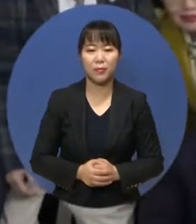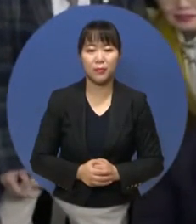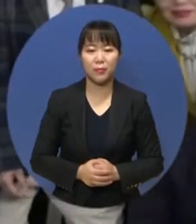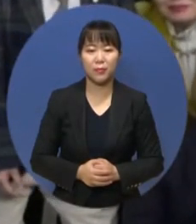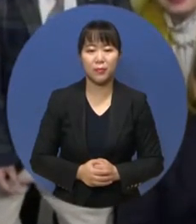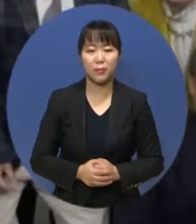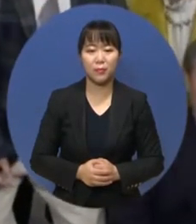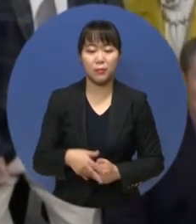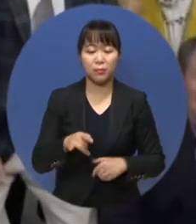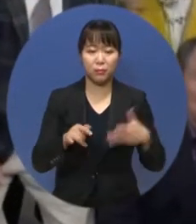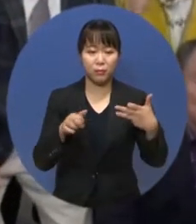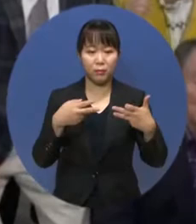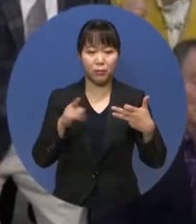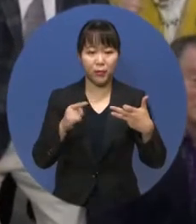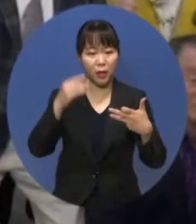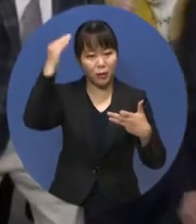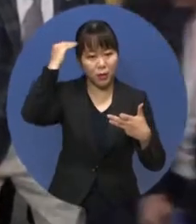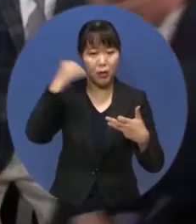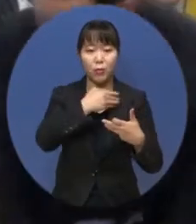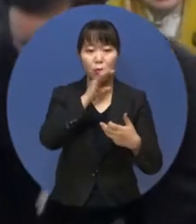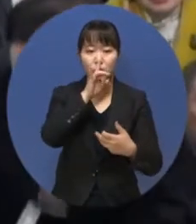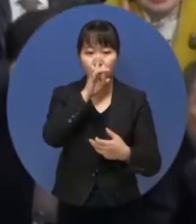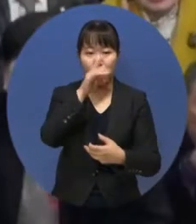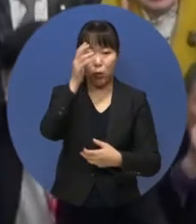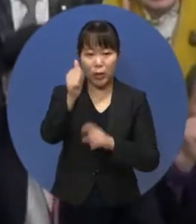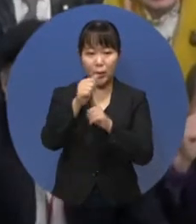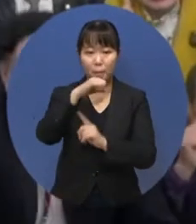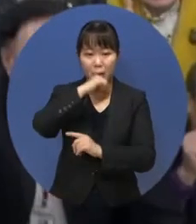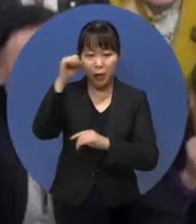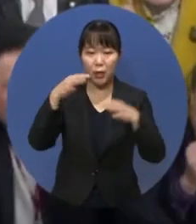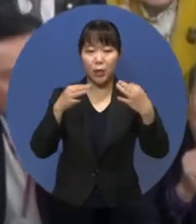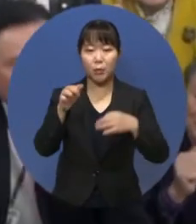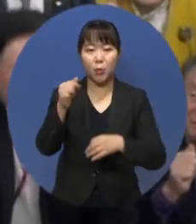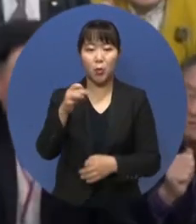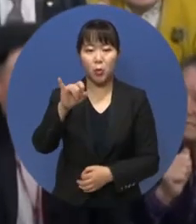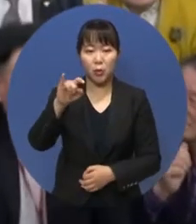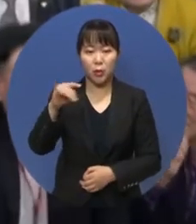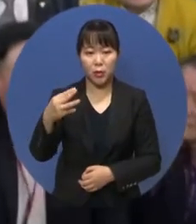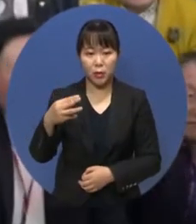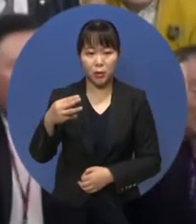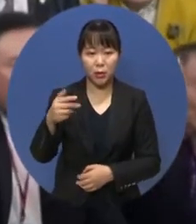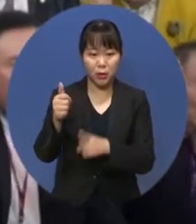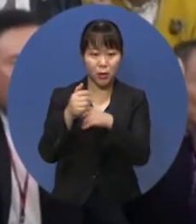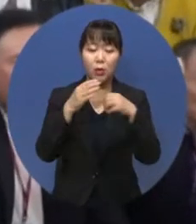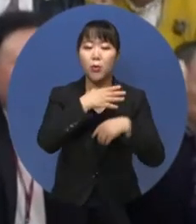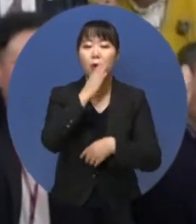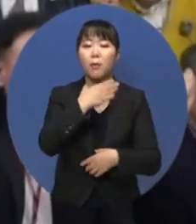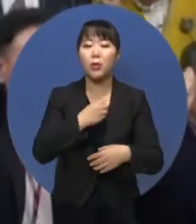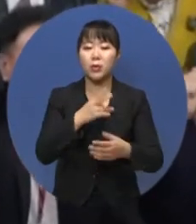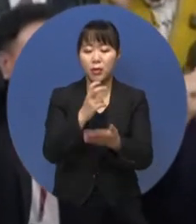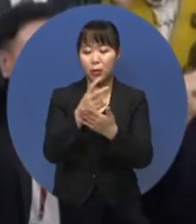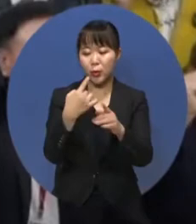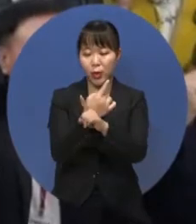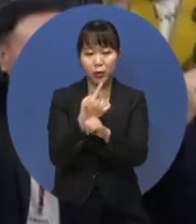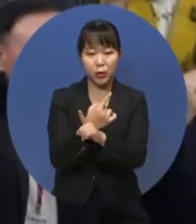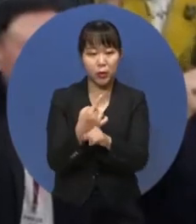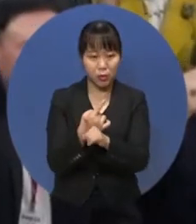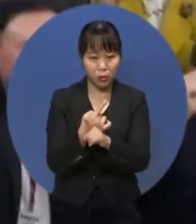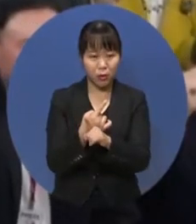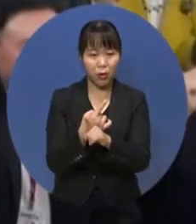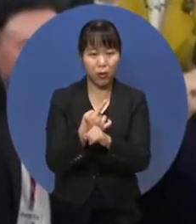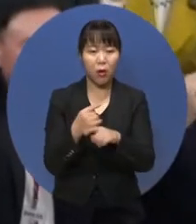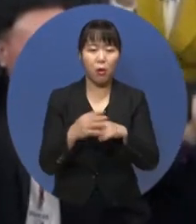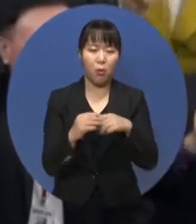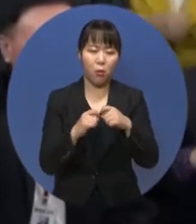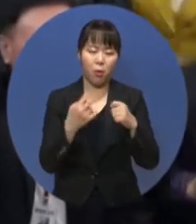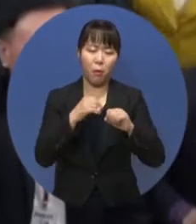제 18대 에 대한 중앙 회장에 당선된 김 어릴 신임회장은 놓인 법제 제도를 개선해 장수가